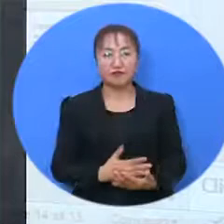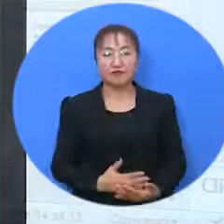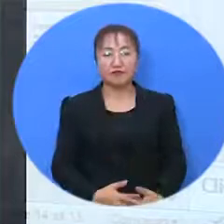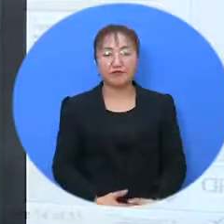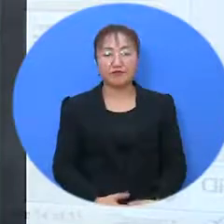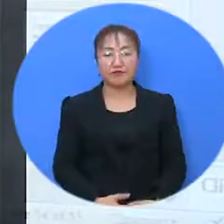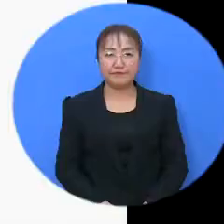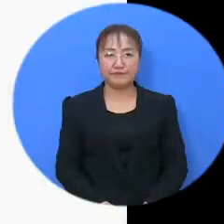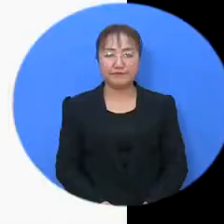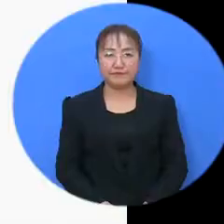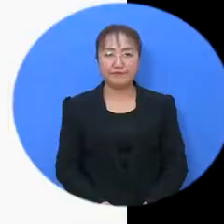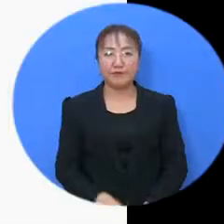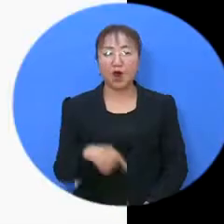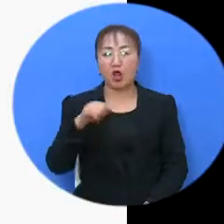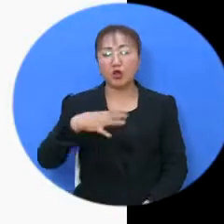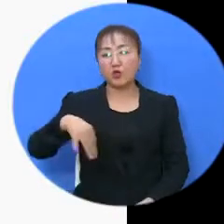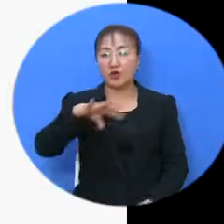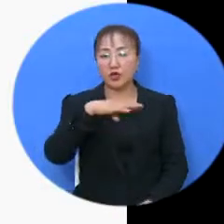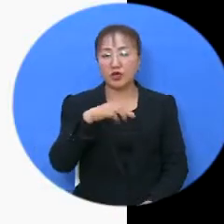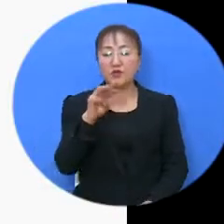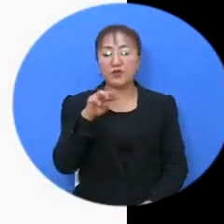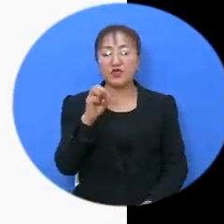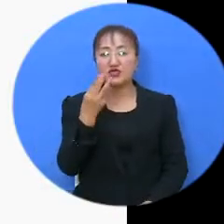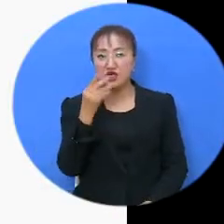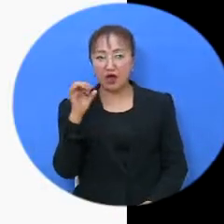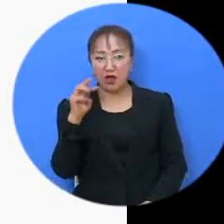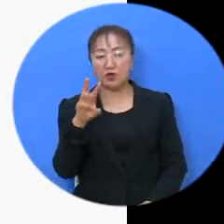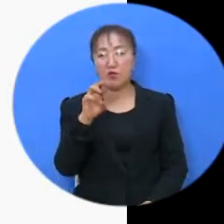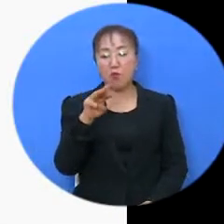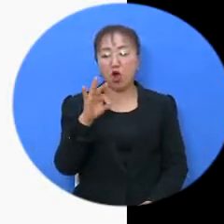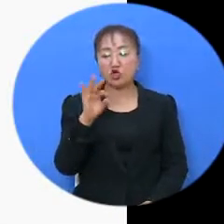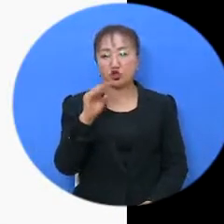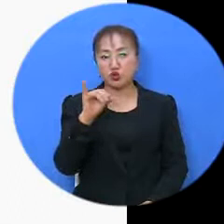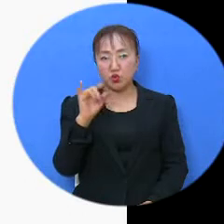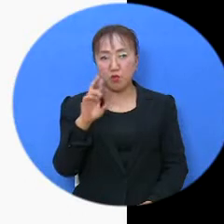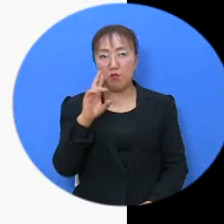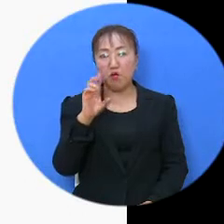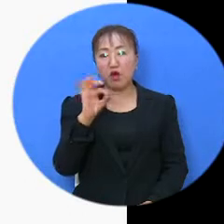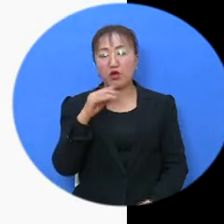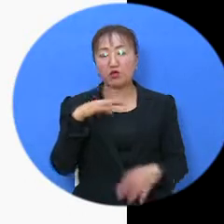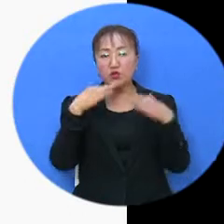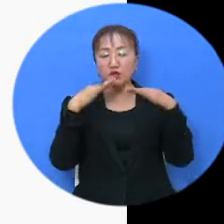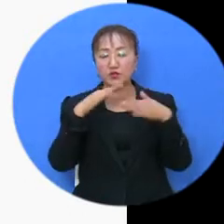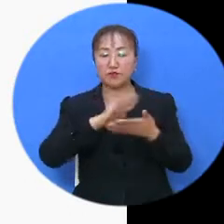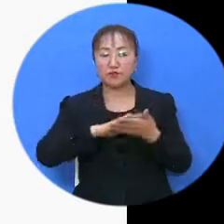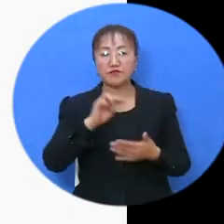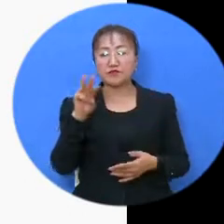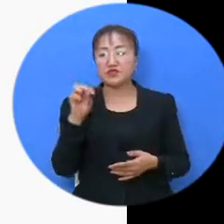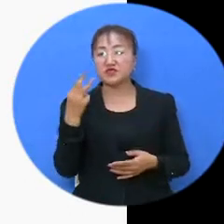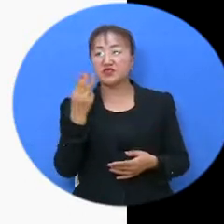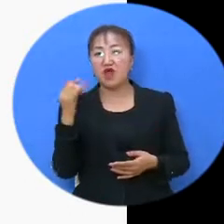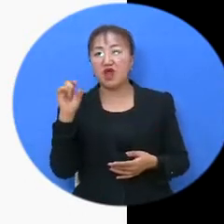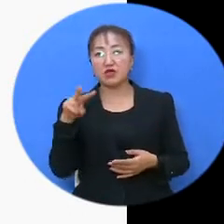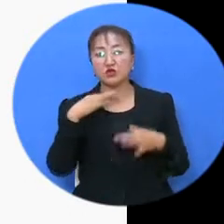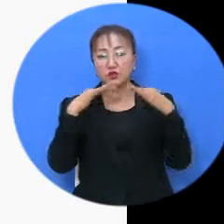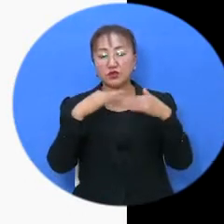байна. Одоо бүгдээрээ Мишель Можух Бонг нарын зөвлөмжтэй танилцъя. Мишель зөвлөж байна.